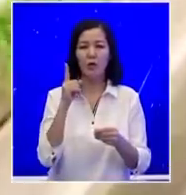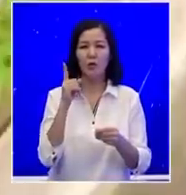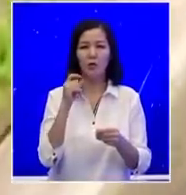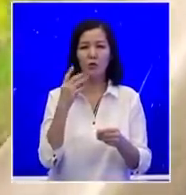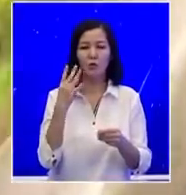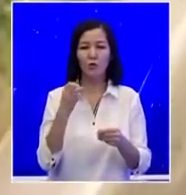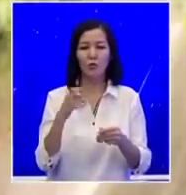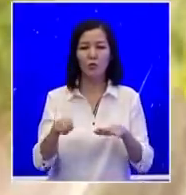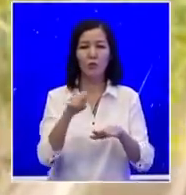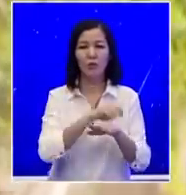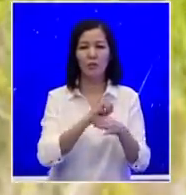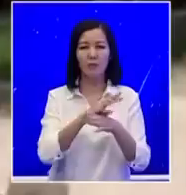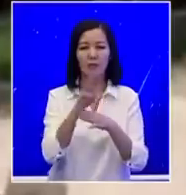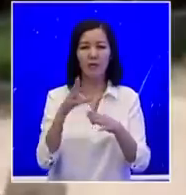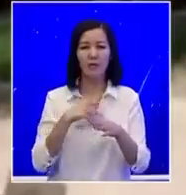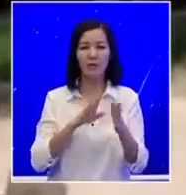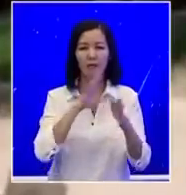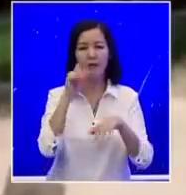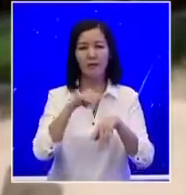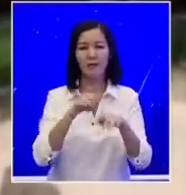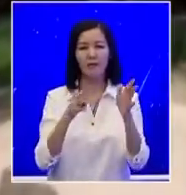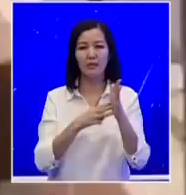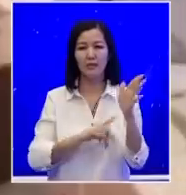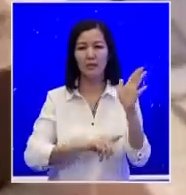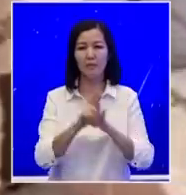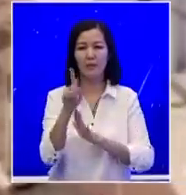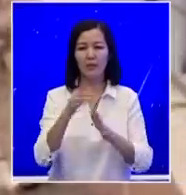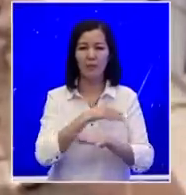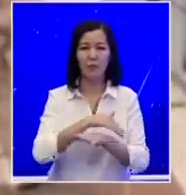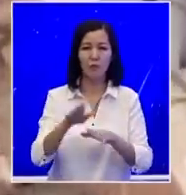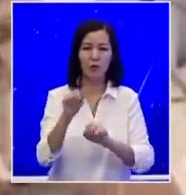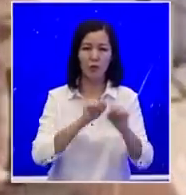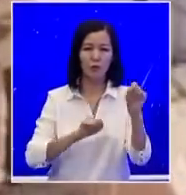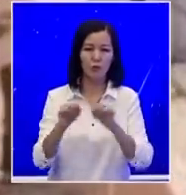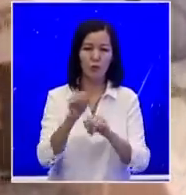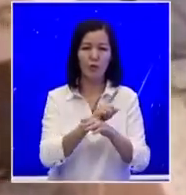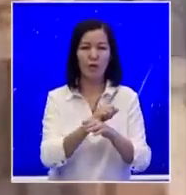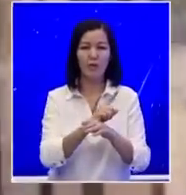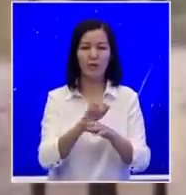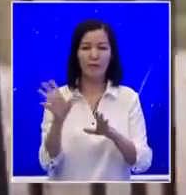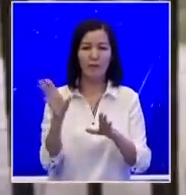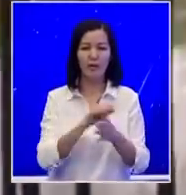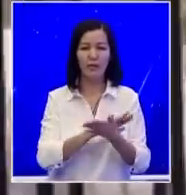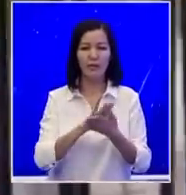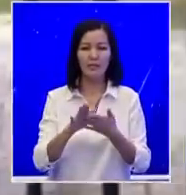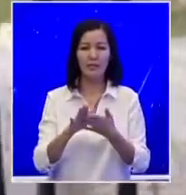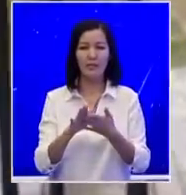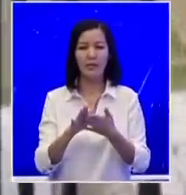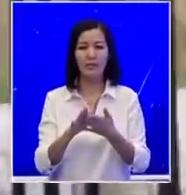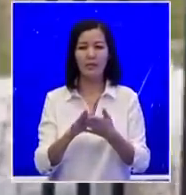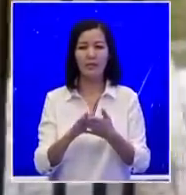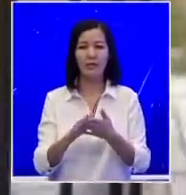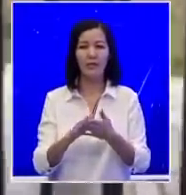шаршы метрді қамтиды. Таңғы сағат 8-ден бастап көшелер зарасыздандырылады. Кейін кезең-кезеңімен қоғамдық орындар мен көпқабатты